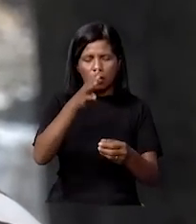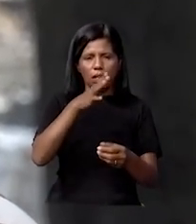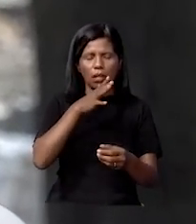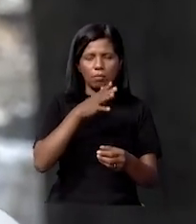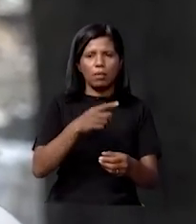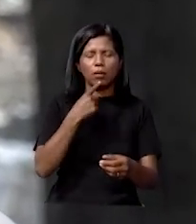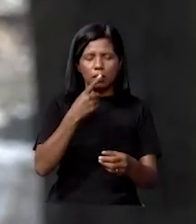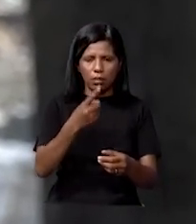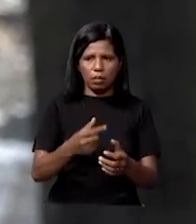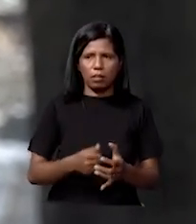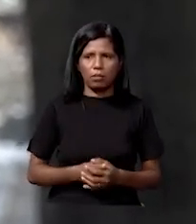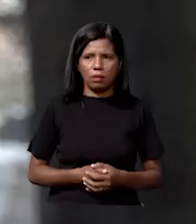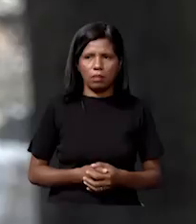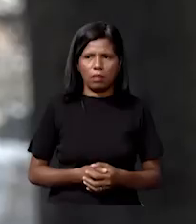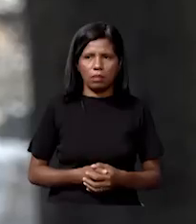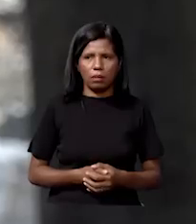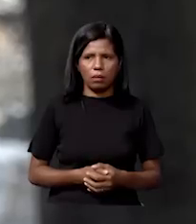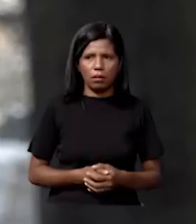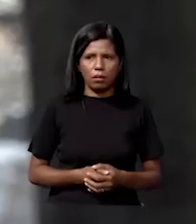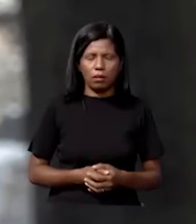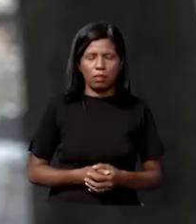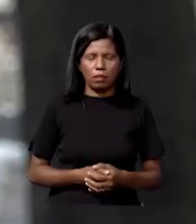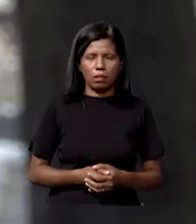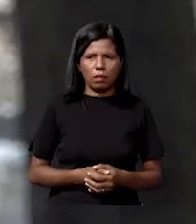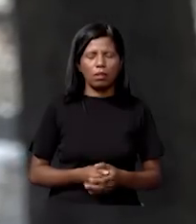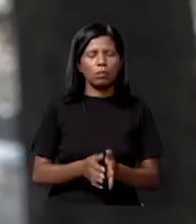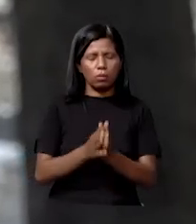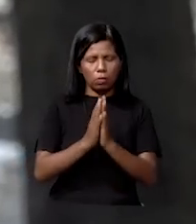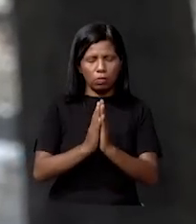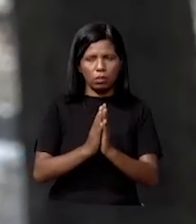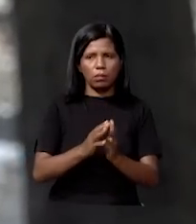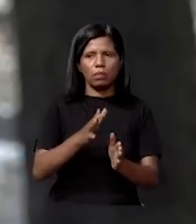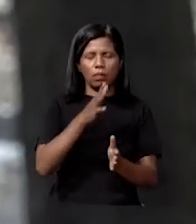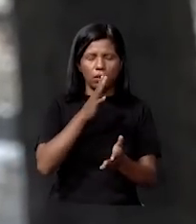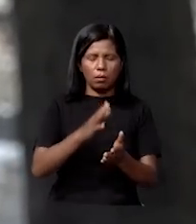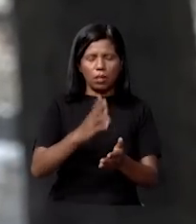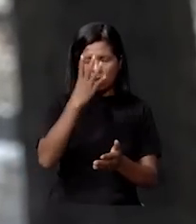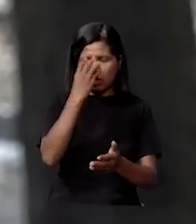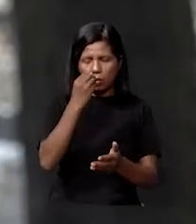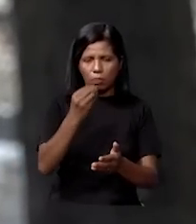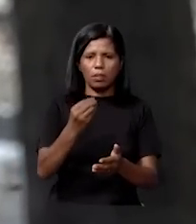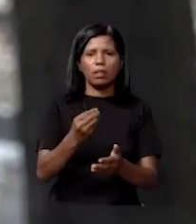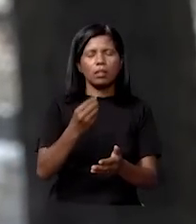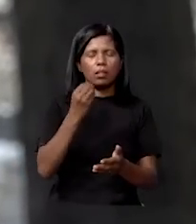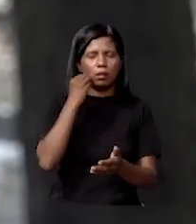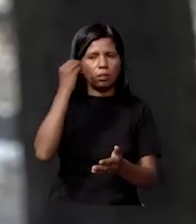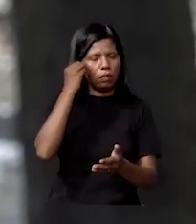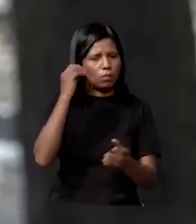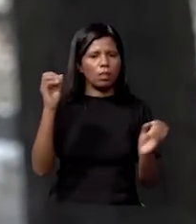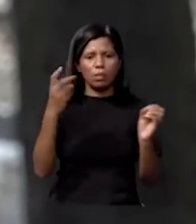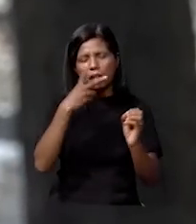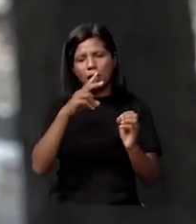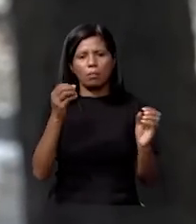na tapi lo ho bam rot to ba de tu melara no na han raya ni